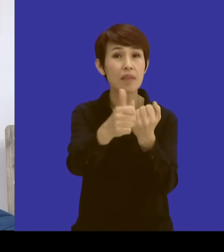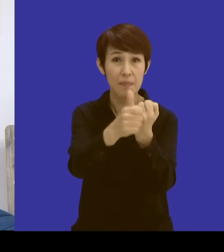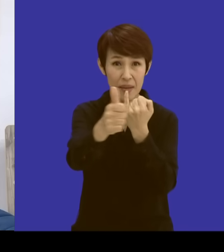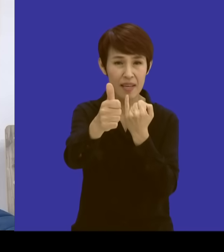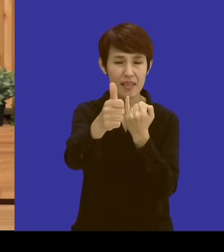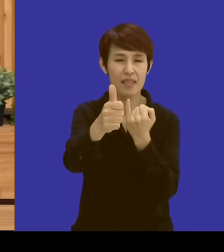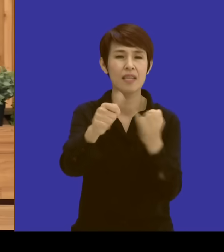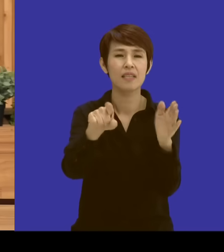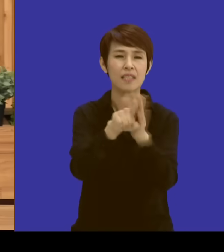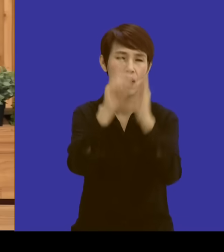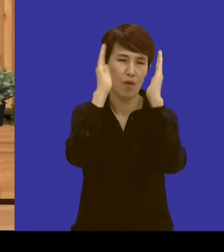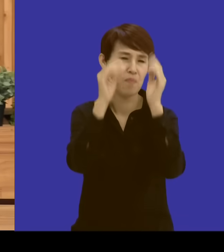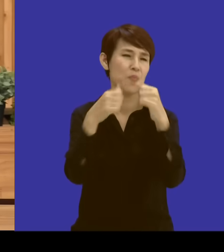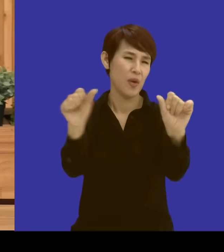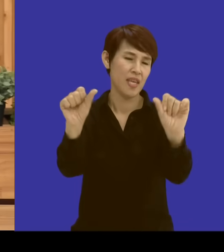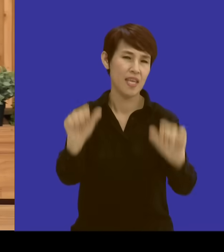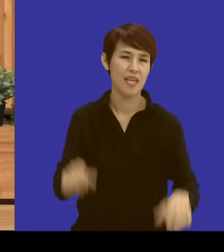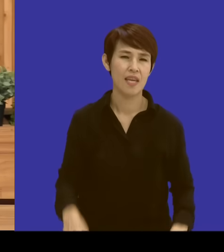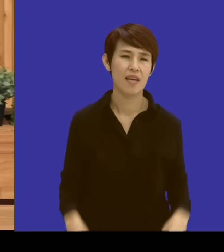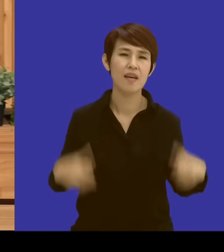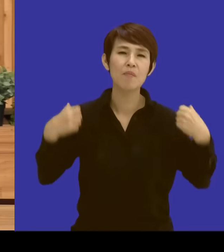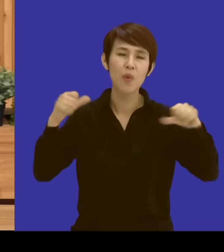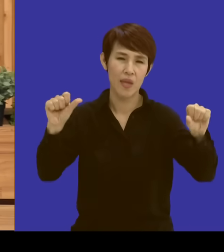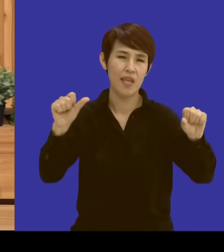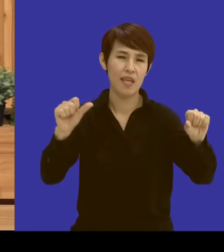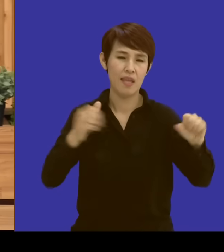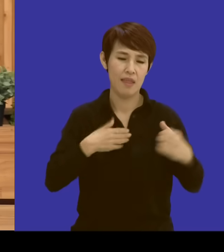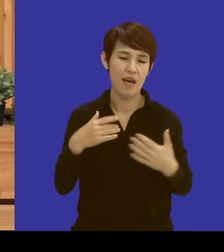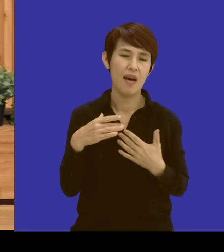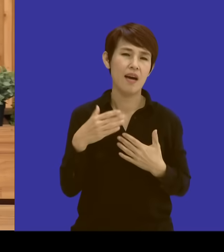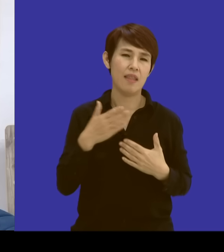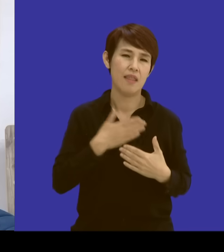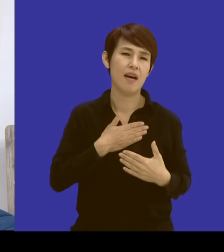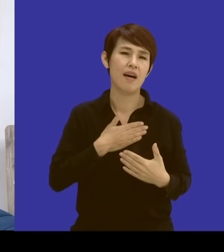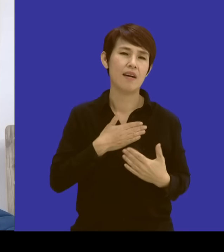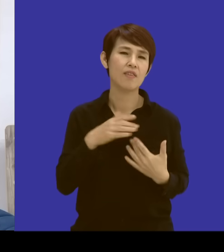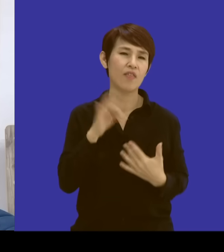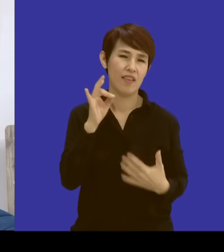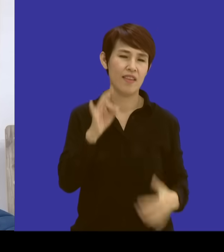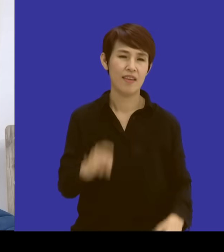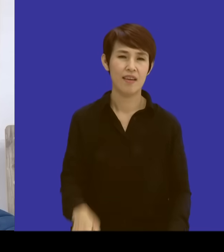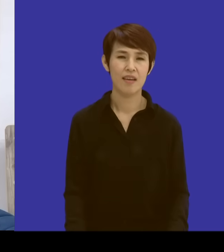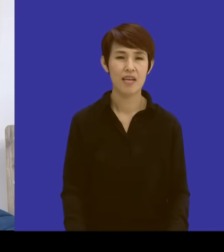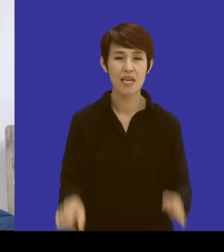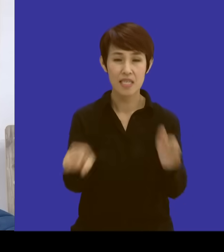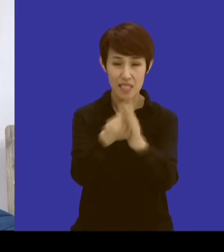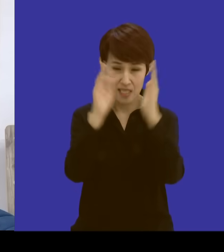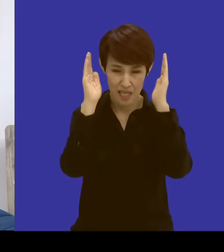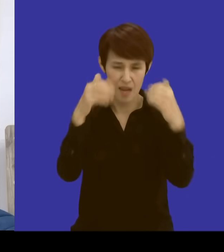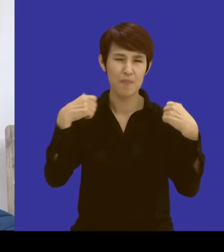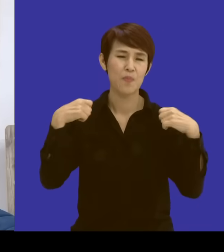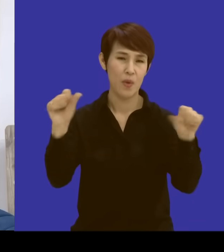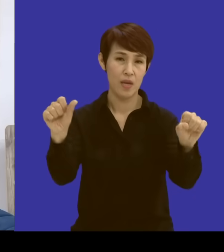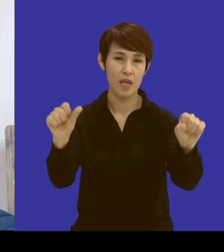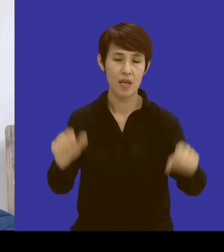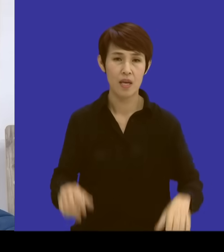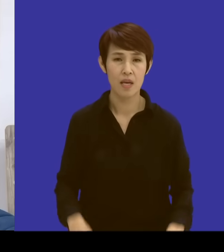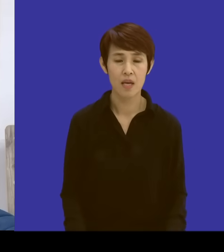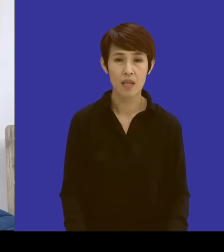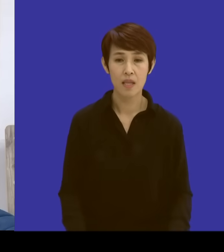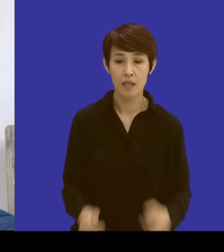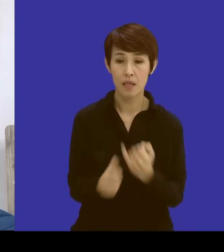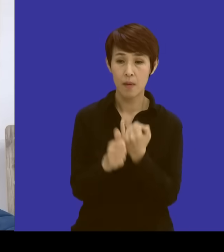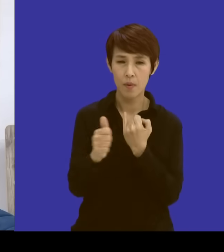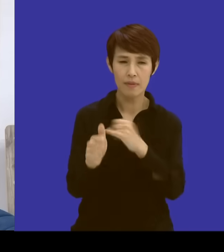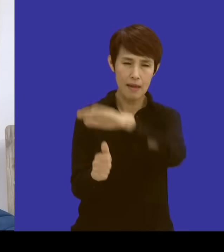저를 선택했죠. 신학을 안 했어요. 예, 신학. 본인도 사실은 정말 모든 주변에 동의가 있는